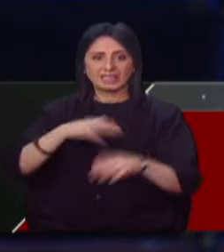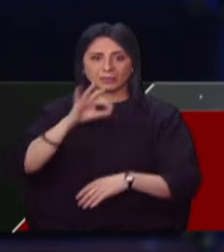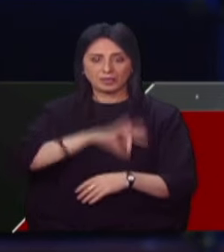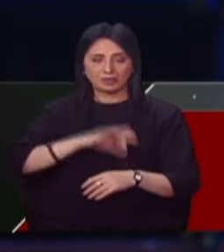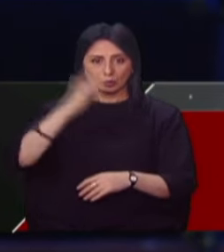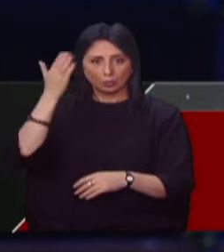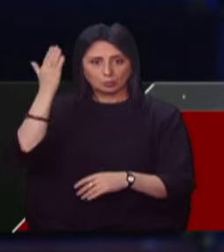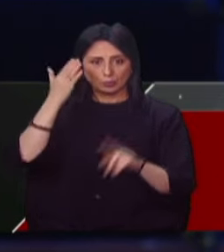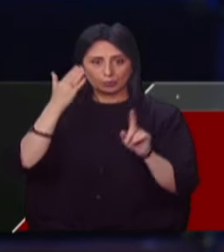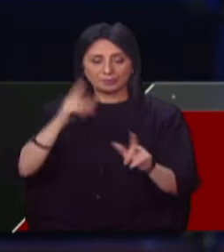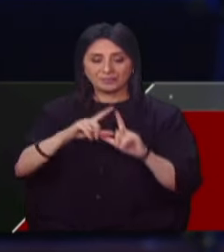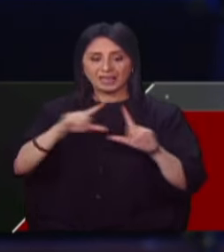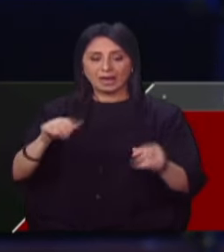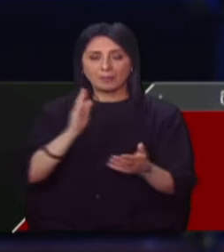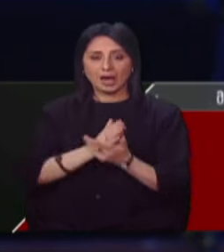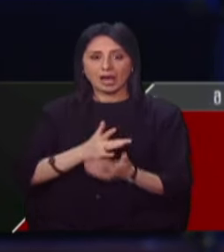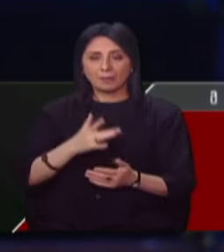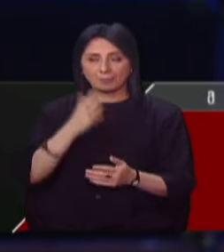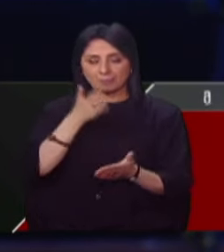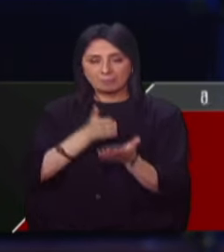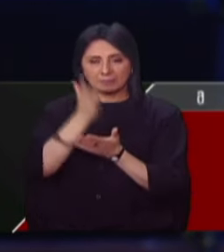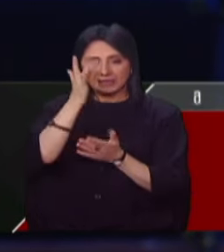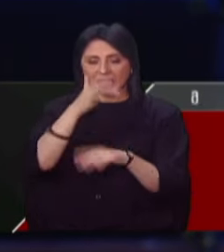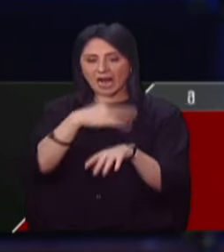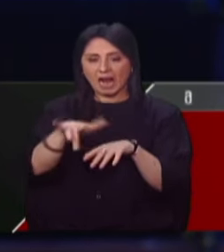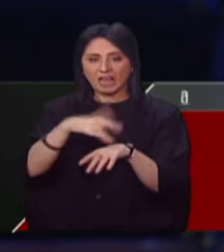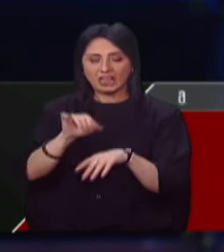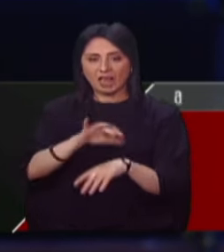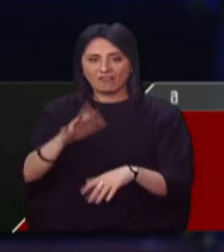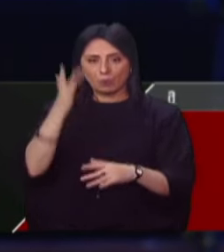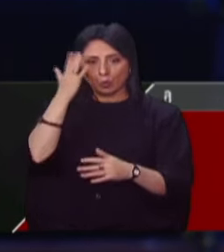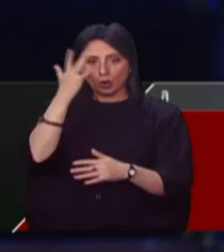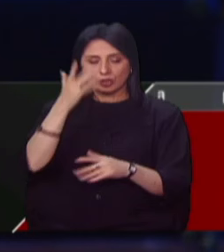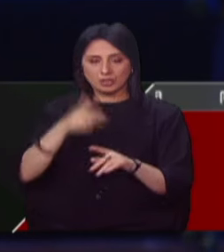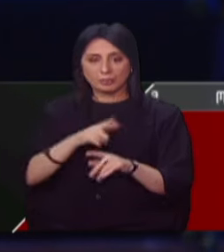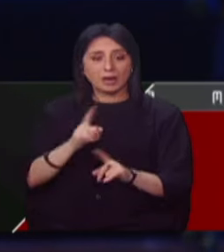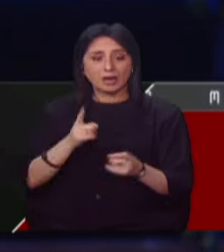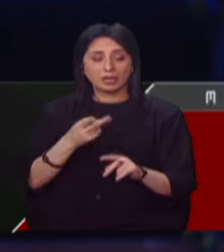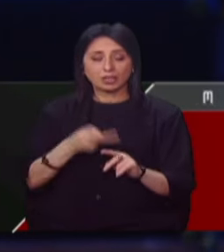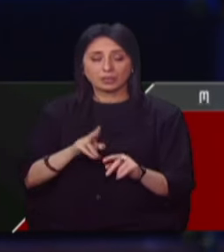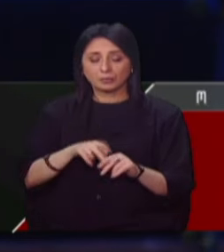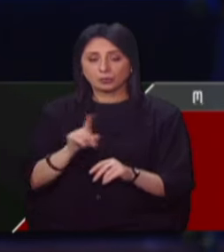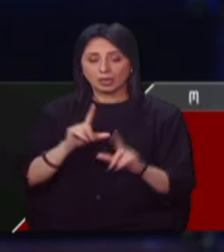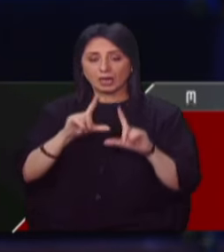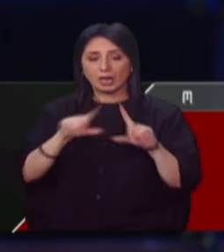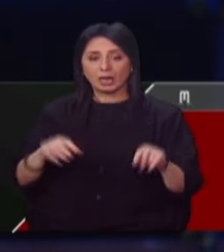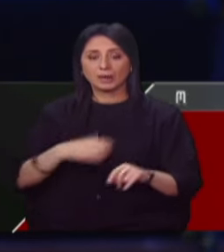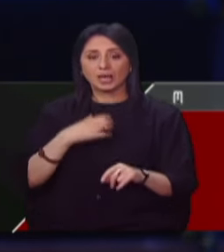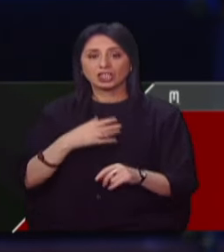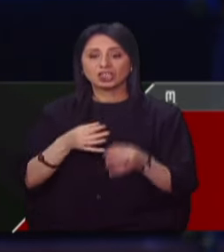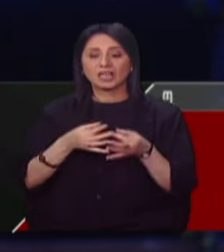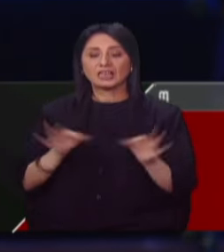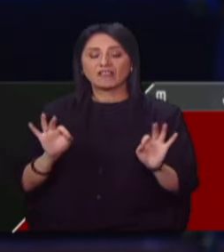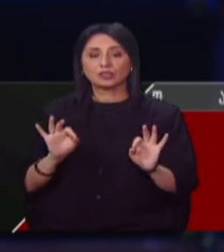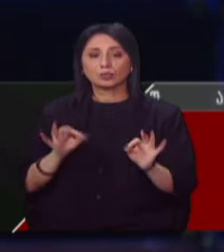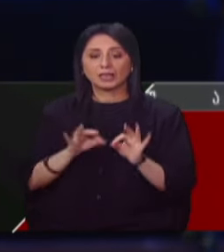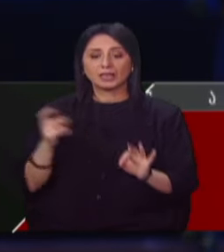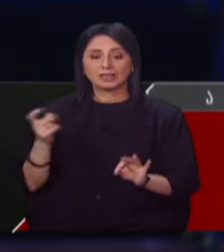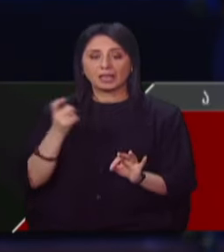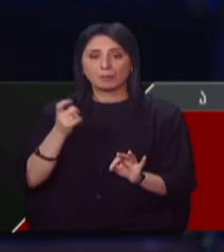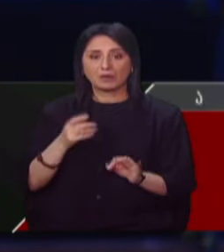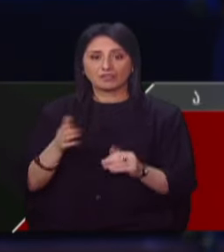გამოყენებული, რადგან კრემლს აქვს მკაფიო მიზანი განადგუროს ევროპული ოცნება. რატომ? იმიტომ, რომ კრემლს ეშინია თავისუფლების და